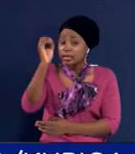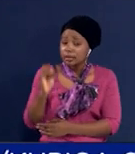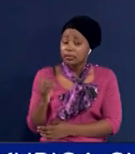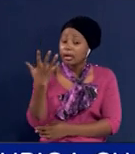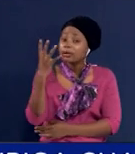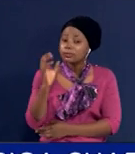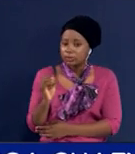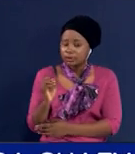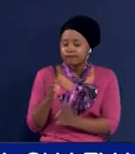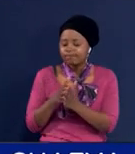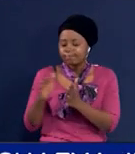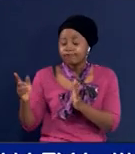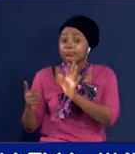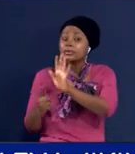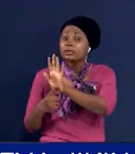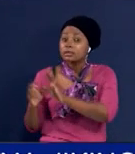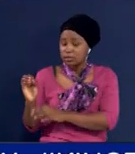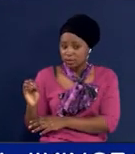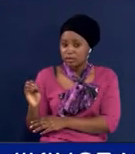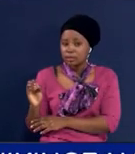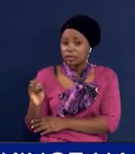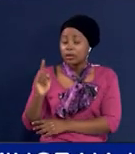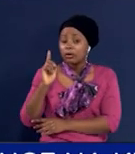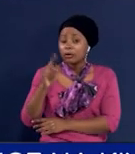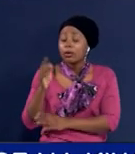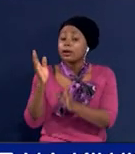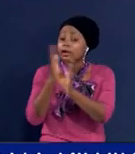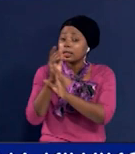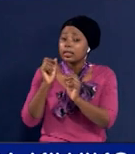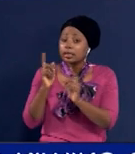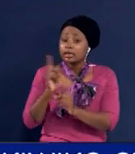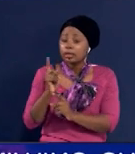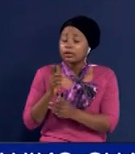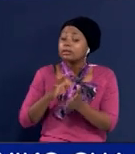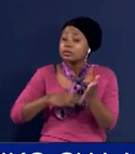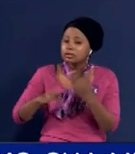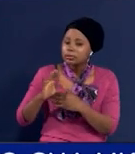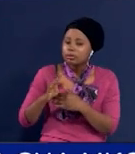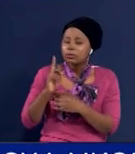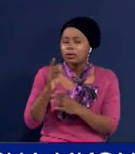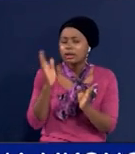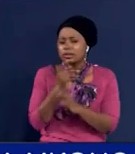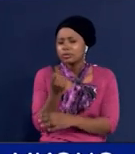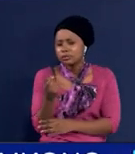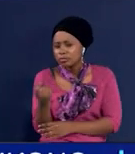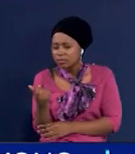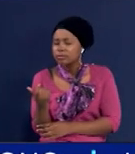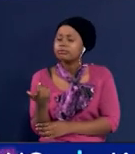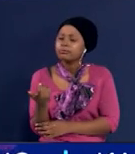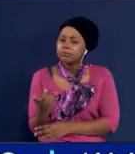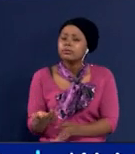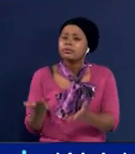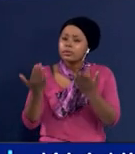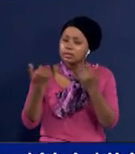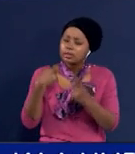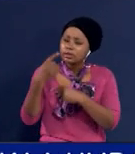50% karibia mpaka 60% hivi wanakuwa wana dalili lakini hawajazidiwa. Yaani ana dalili ndogo ndogo ambazo anaweza kaendelea